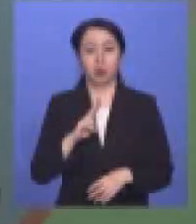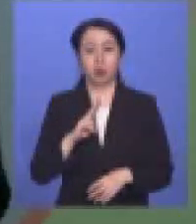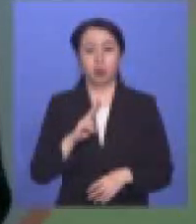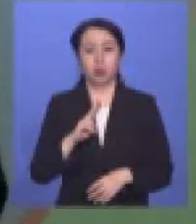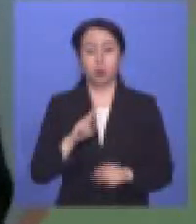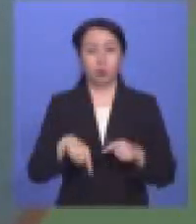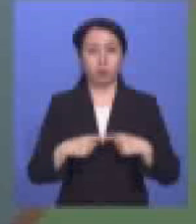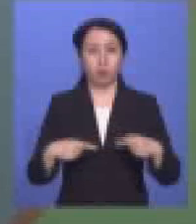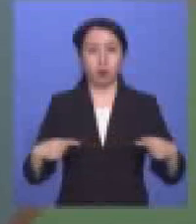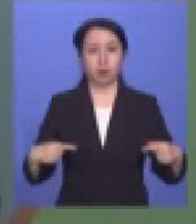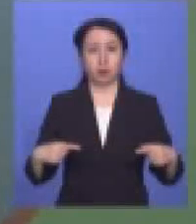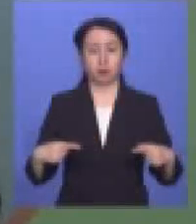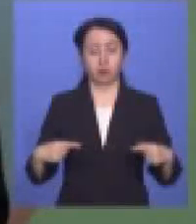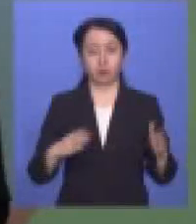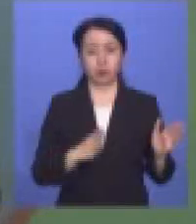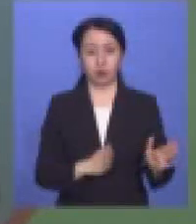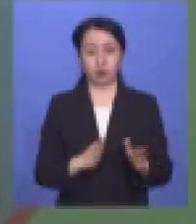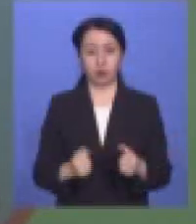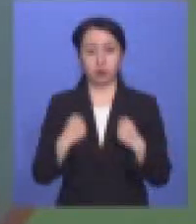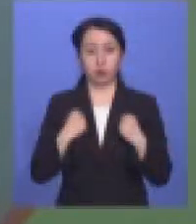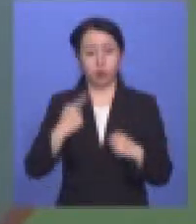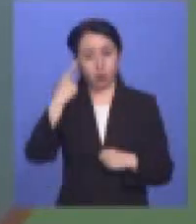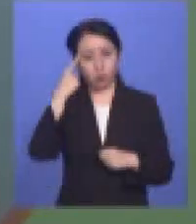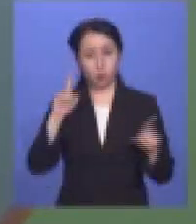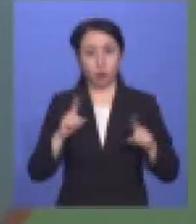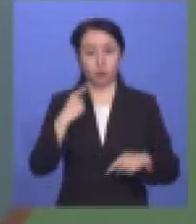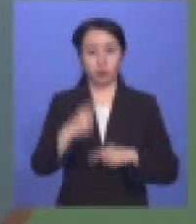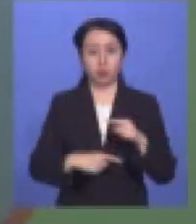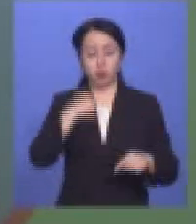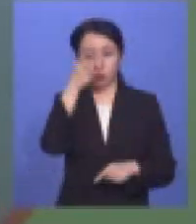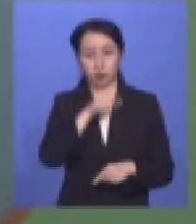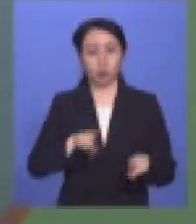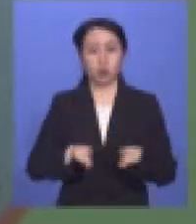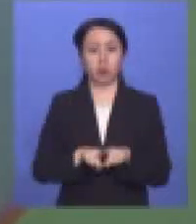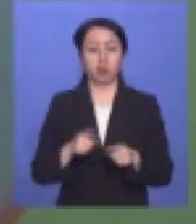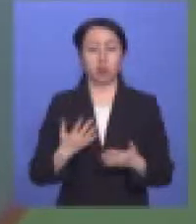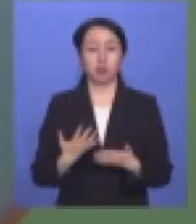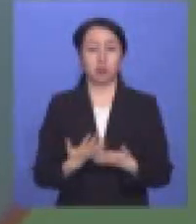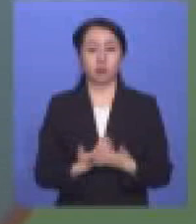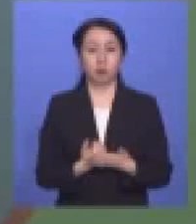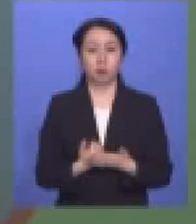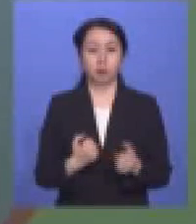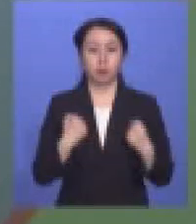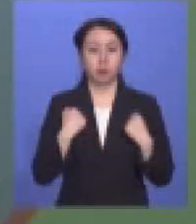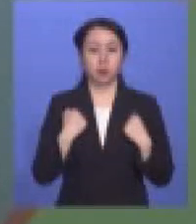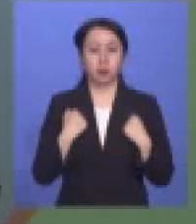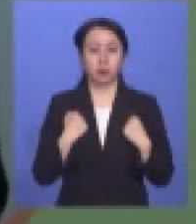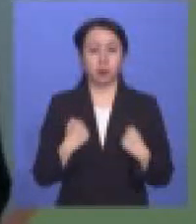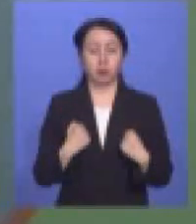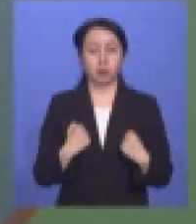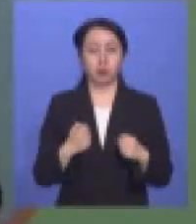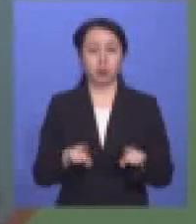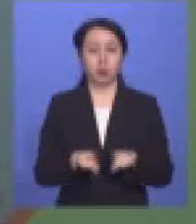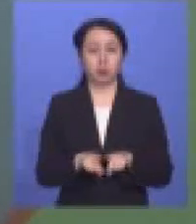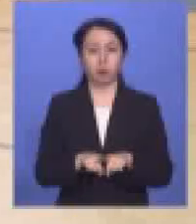но по разным уже видам спорта. Я думаю, в следующем году также мы соберем спортсменов и на таком